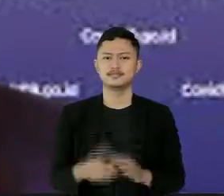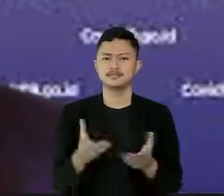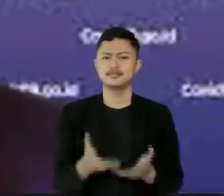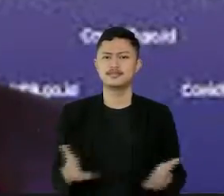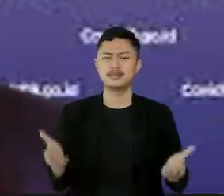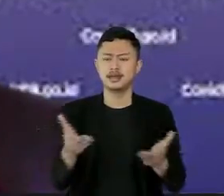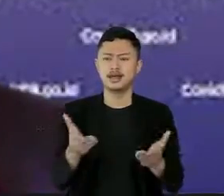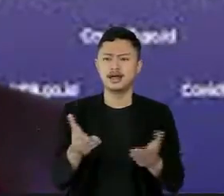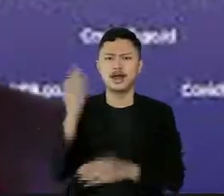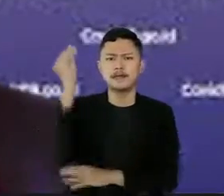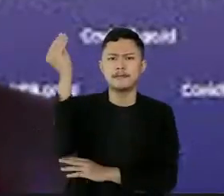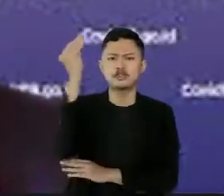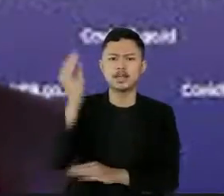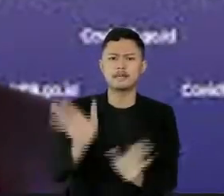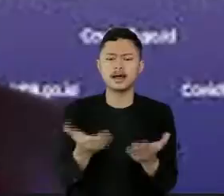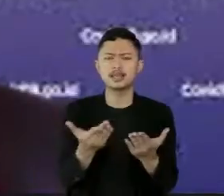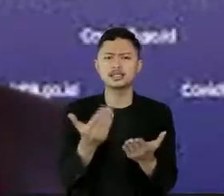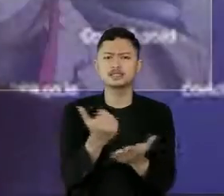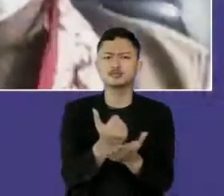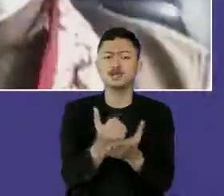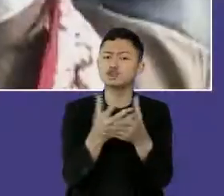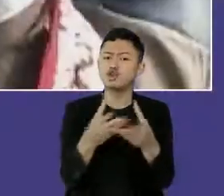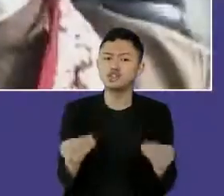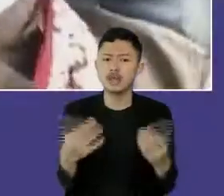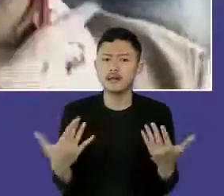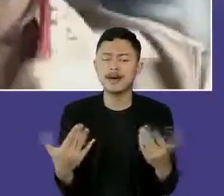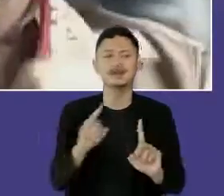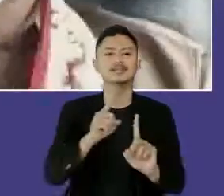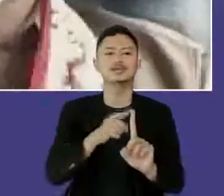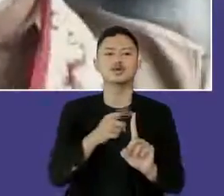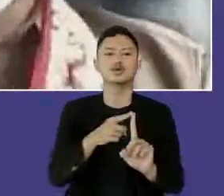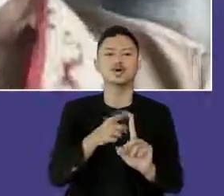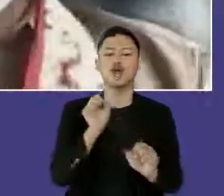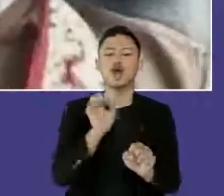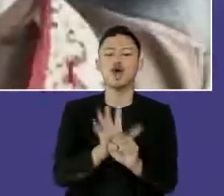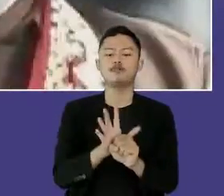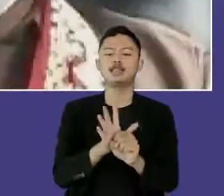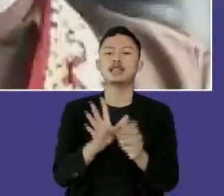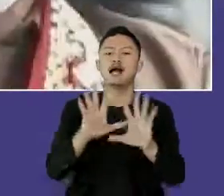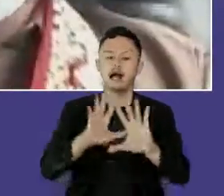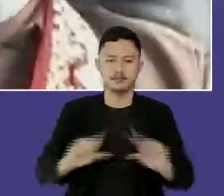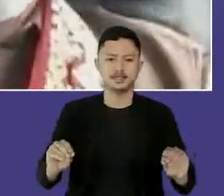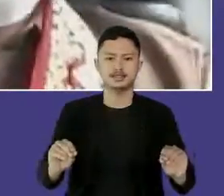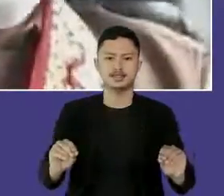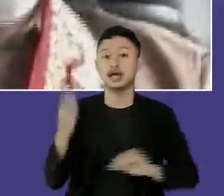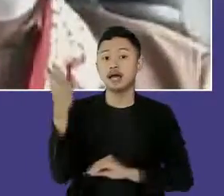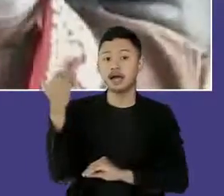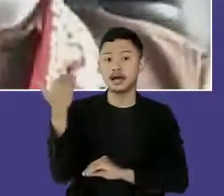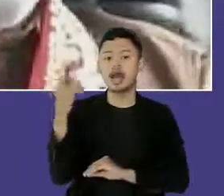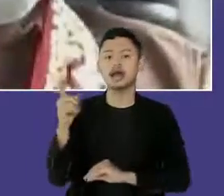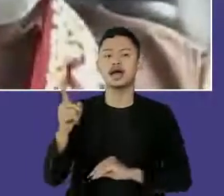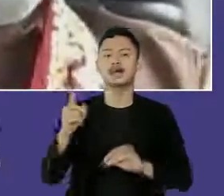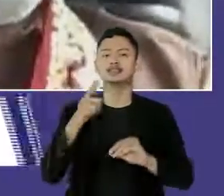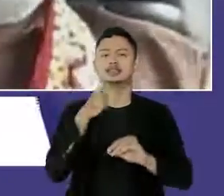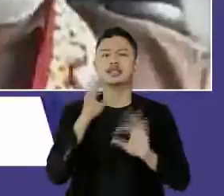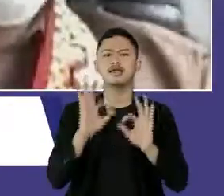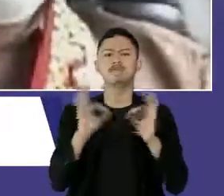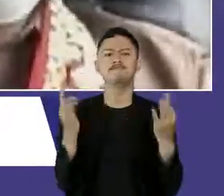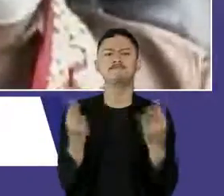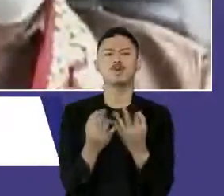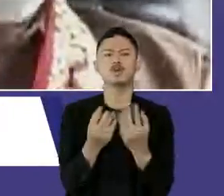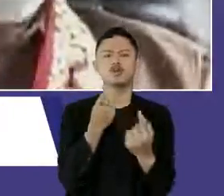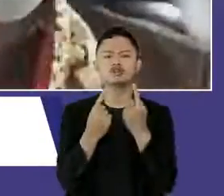betul-betul rumusnya untuk pariwisata bangkit itu cuma satu, yaitu penanganan COVID. Dan kemarin di Global Tourism Forum,